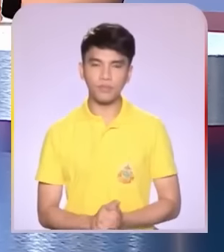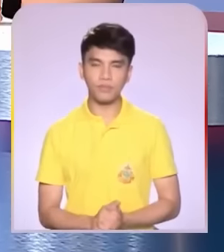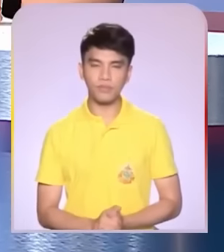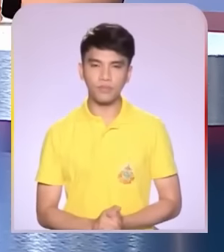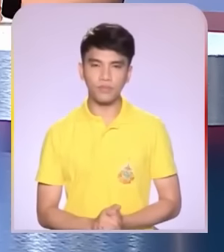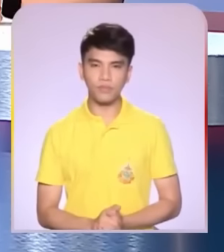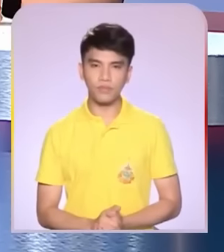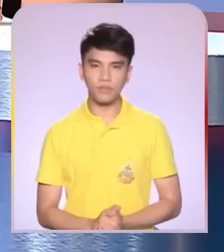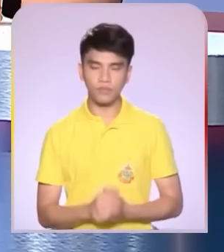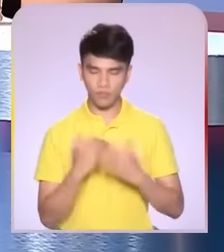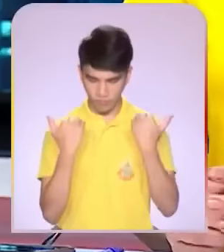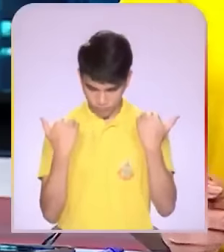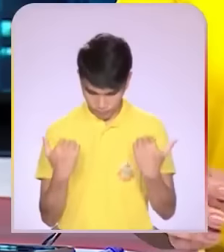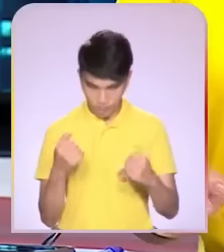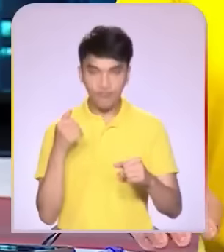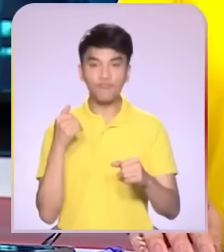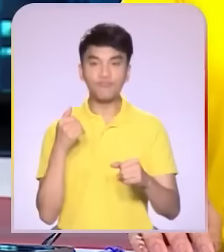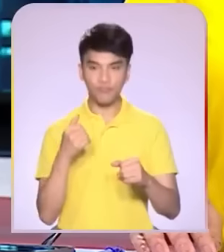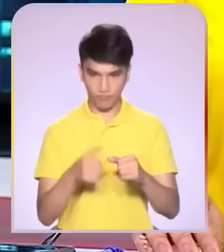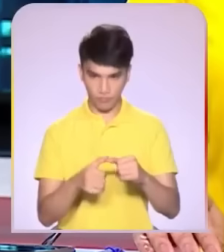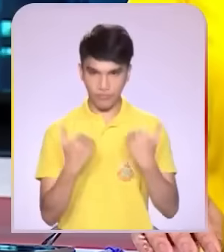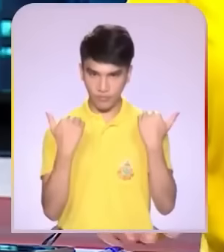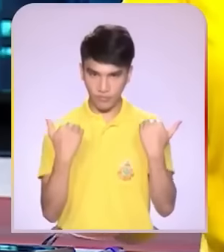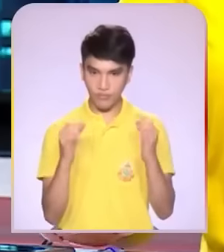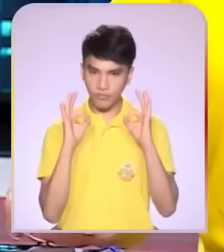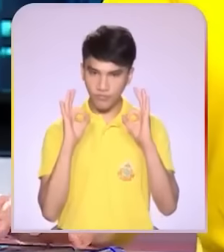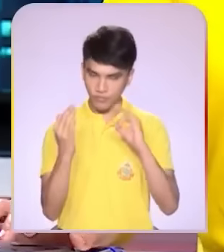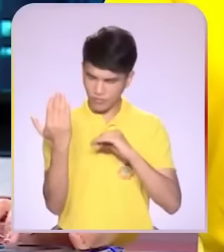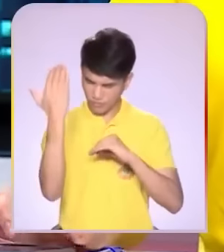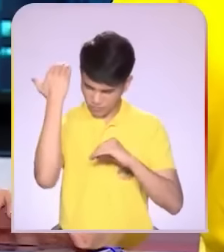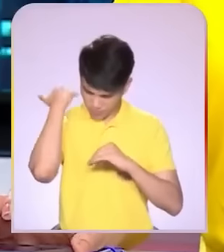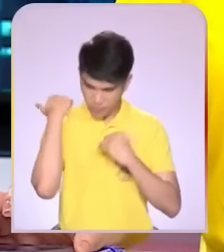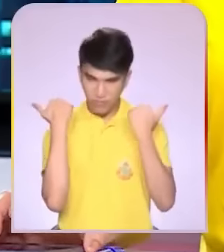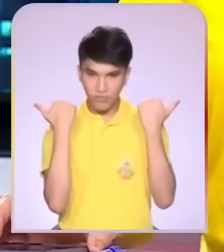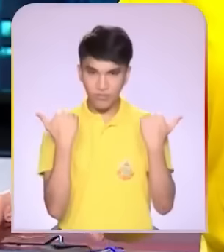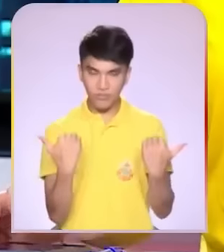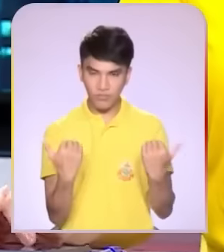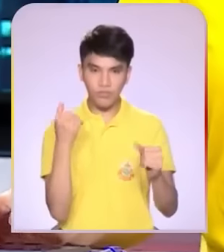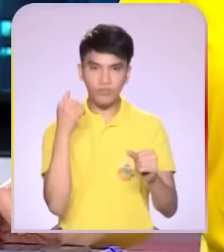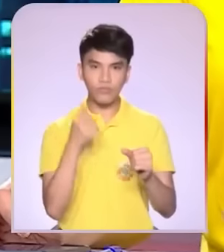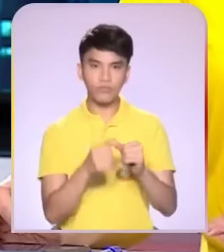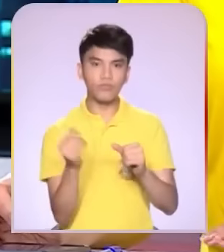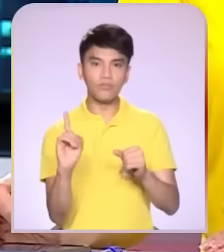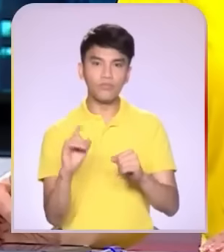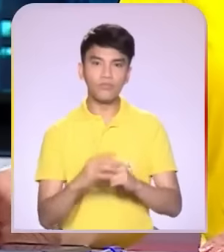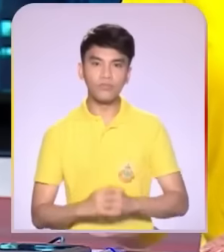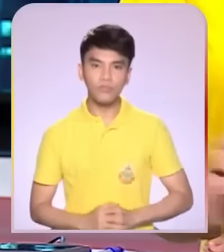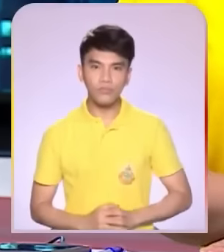ไหมครับวันนี้ท่านมานั่งในรายการนะครับแต่ตอนนี้โอเคตอนนั้นอ่ะเป็นสคบ.ตอนนี้ท่านเป็นอีสคบ.ใช่ไหม